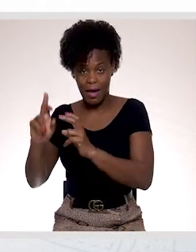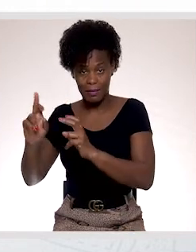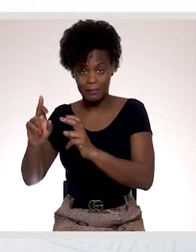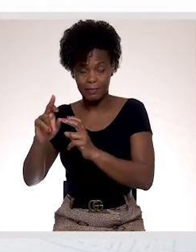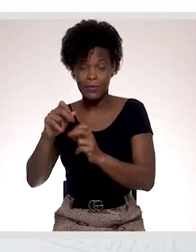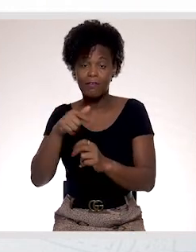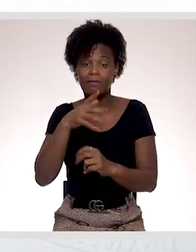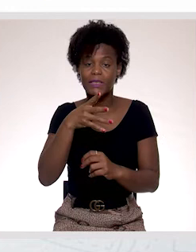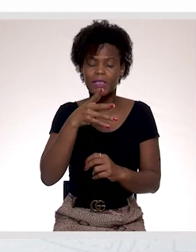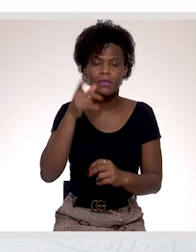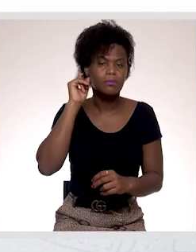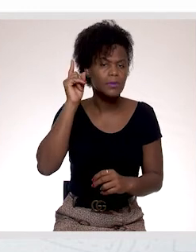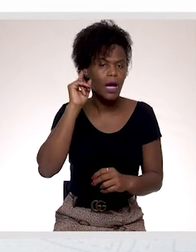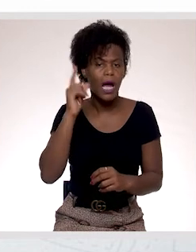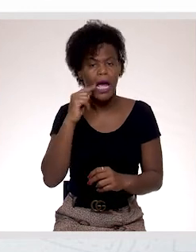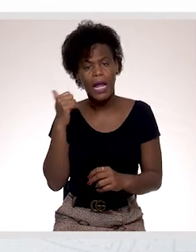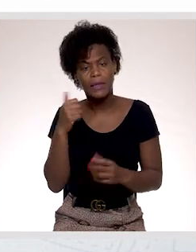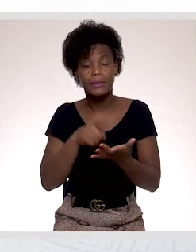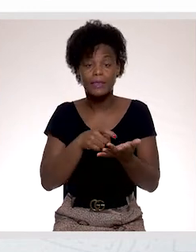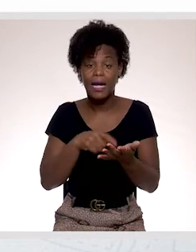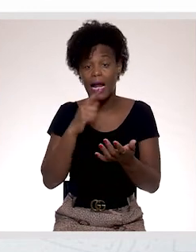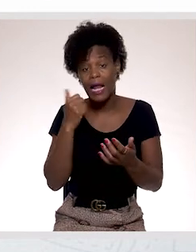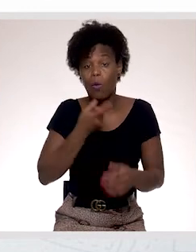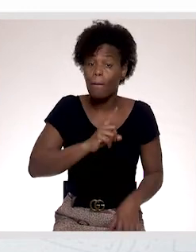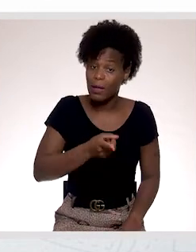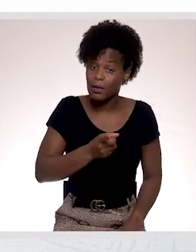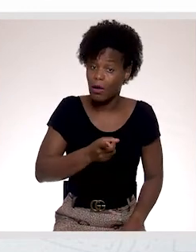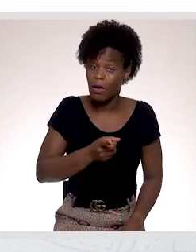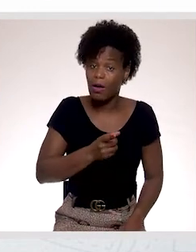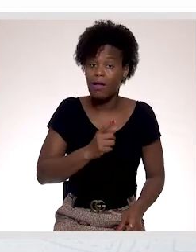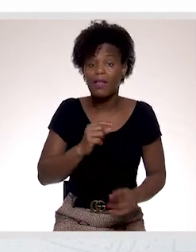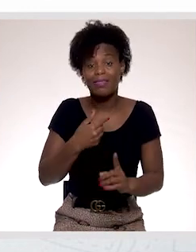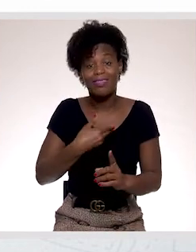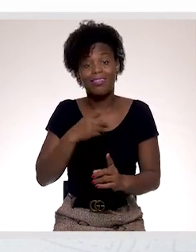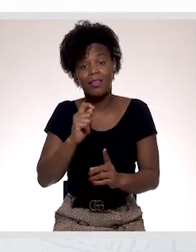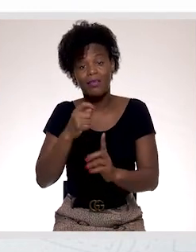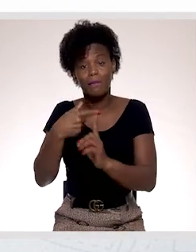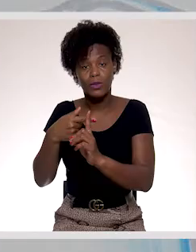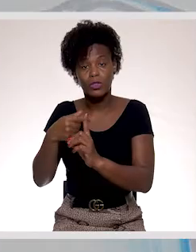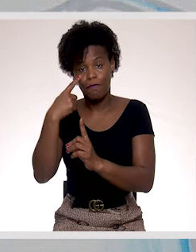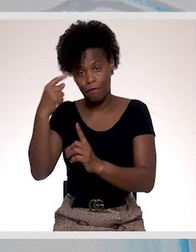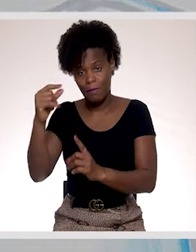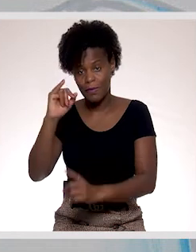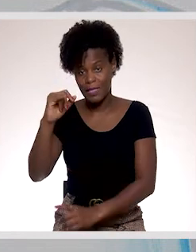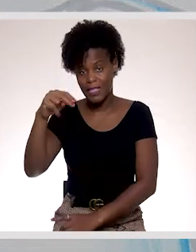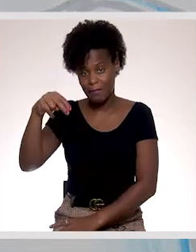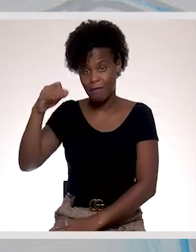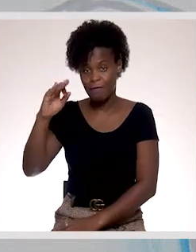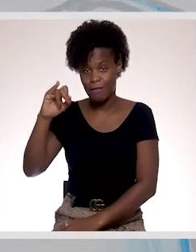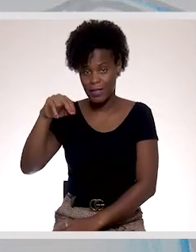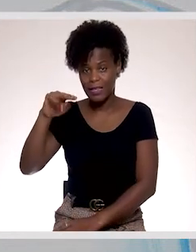Il est important, il est nécessaire, il est obligatoire de plus infinitif. Tu as